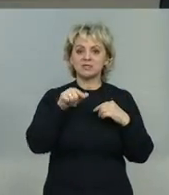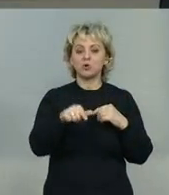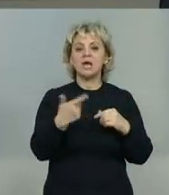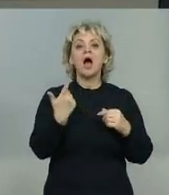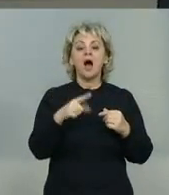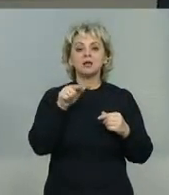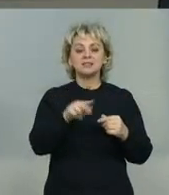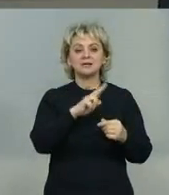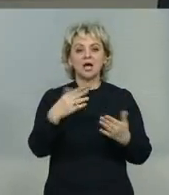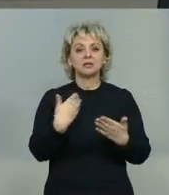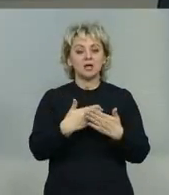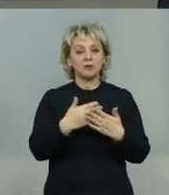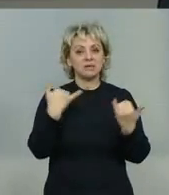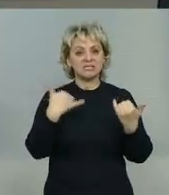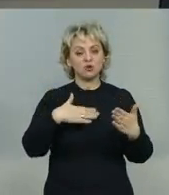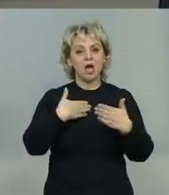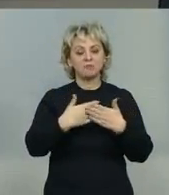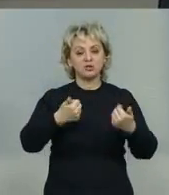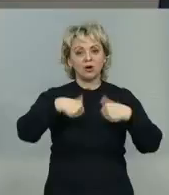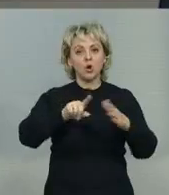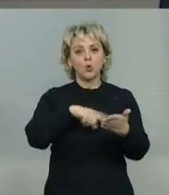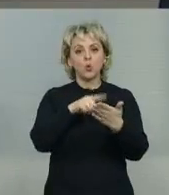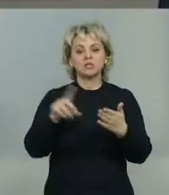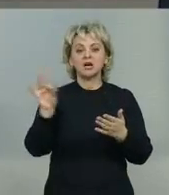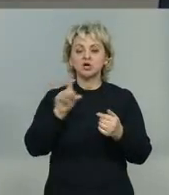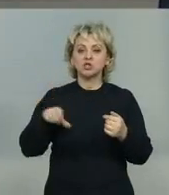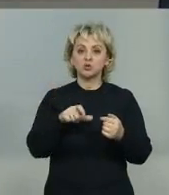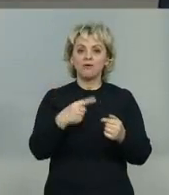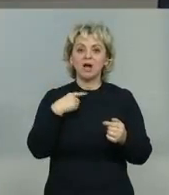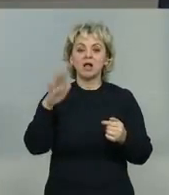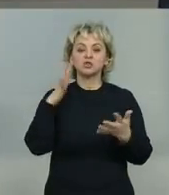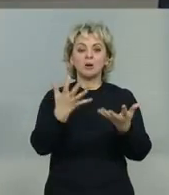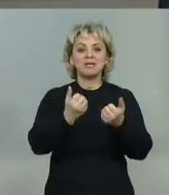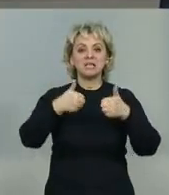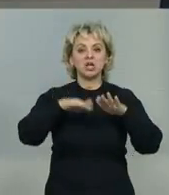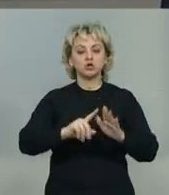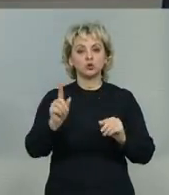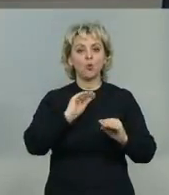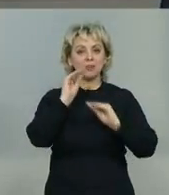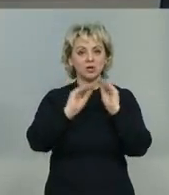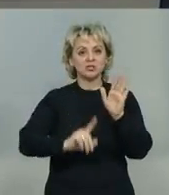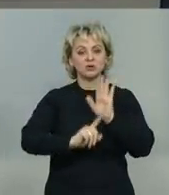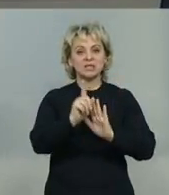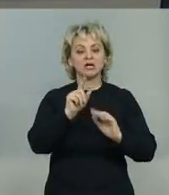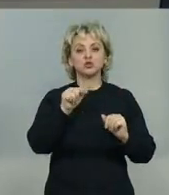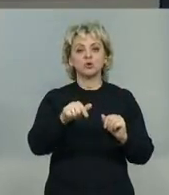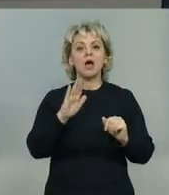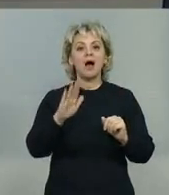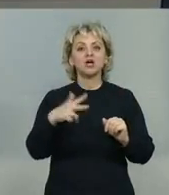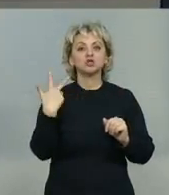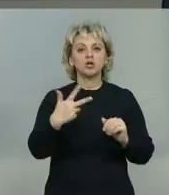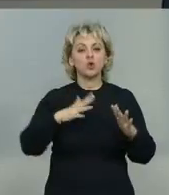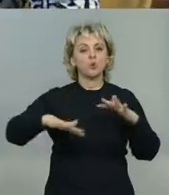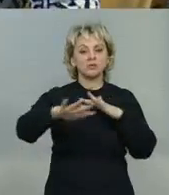а где-то, как, например, сегодня общественная комиссия города Ростова-на-Дону проголосовала и приняла решение, что благоустройство начнется аж на